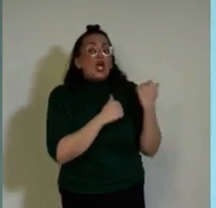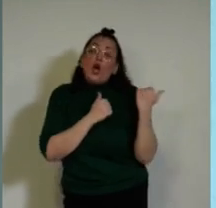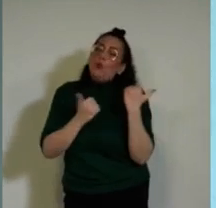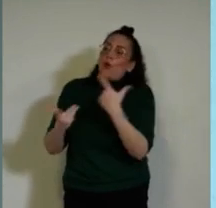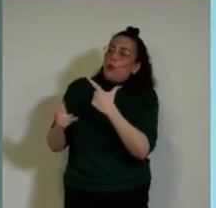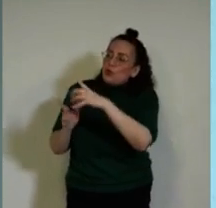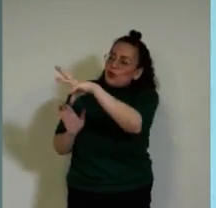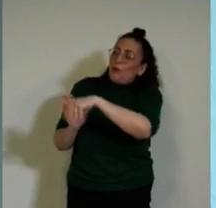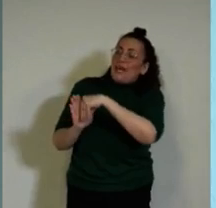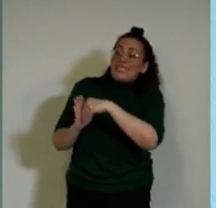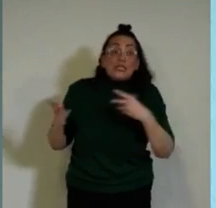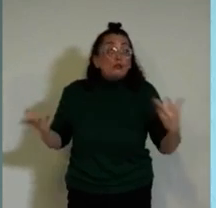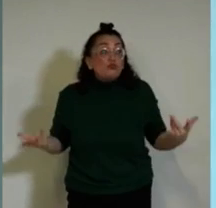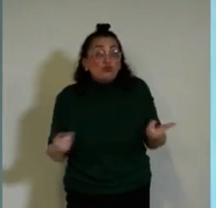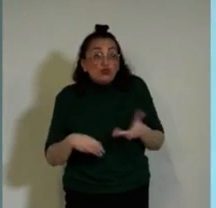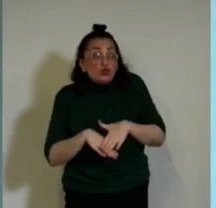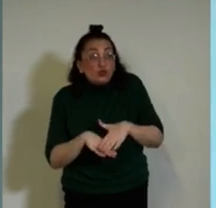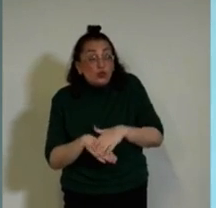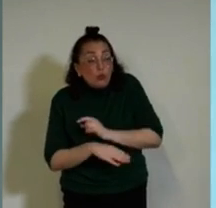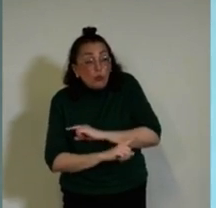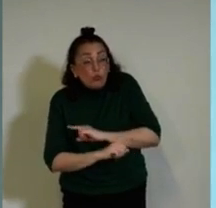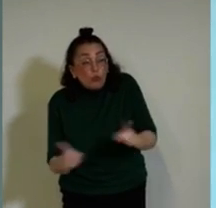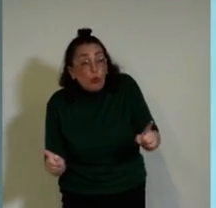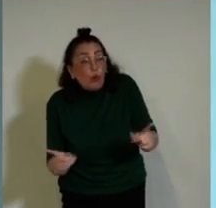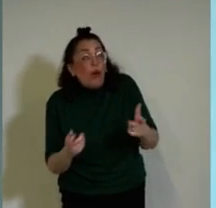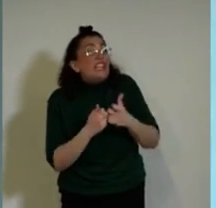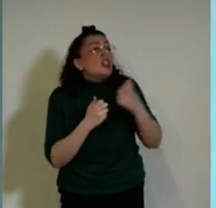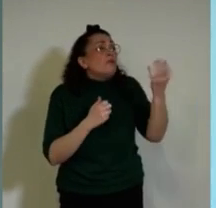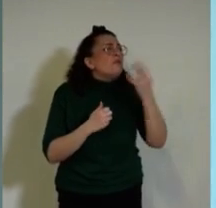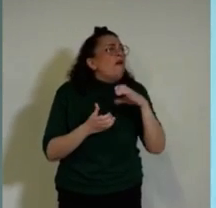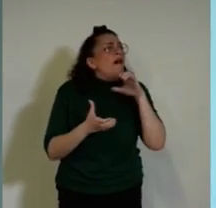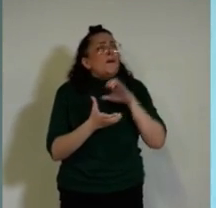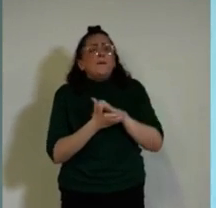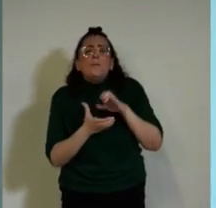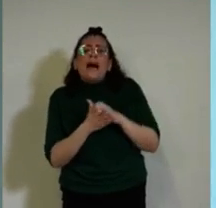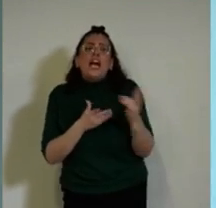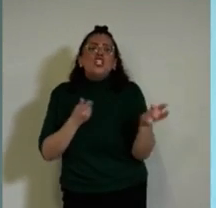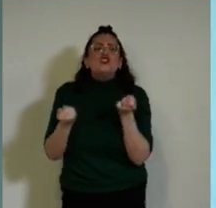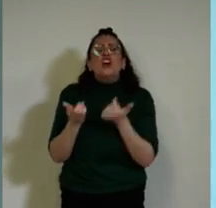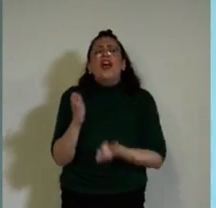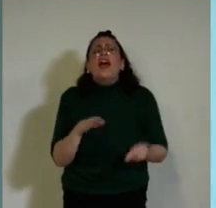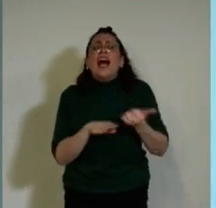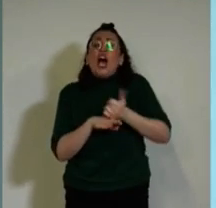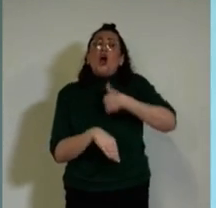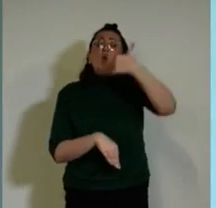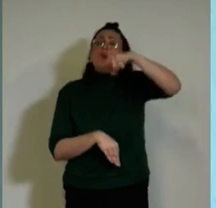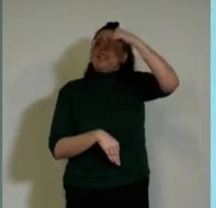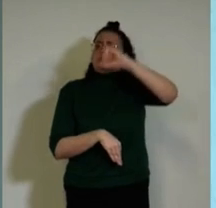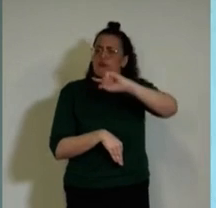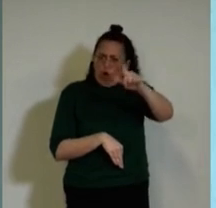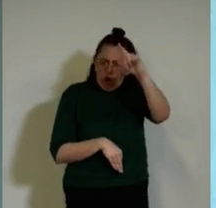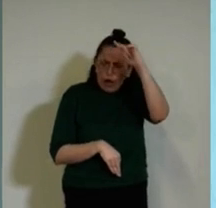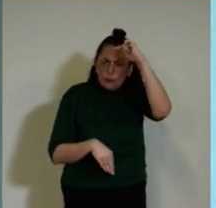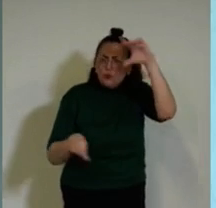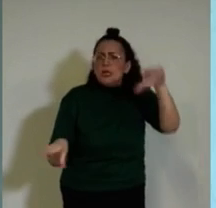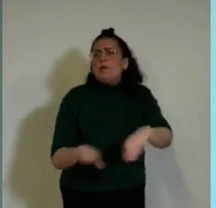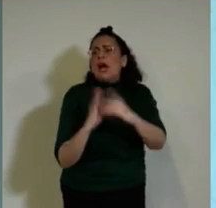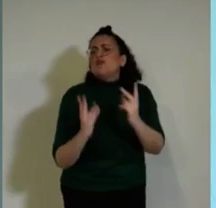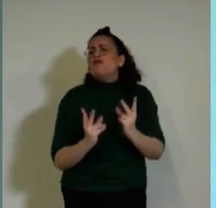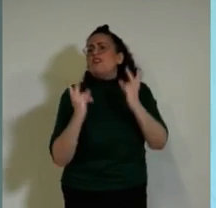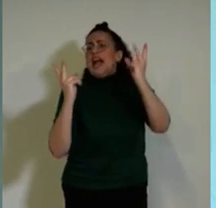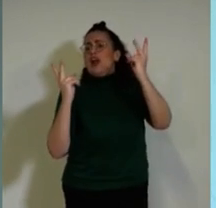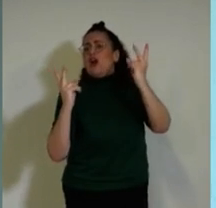vous-même spontanément avez parlé de pacte de gouvernance républicaine, le texte ne parle que de pacte de gouvernance tout